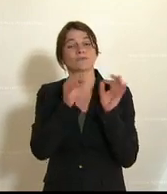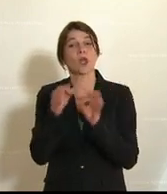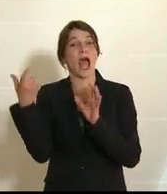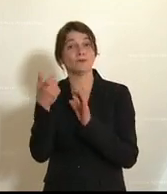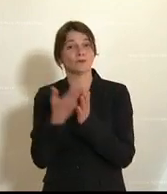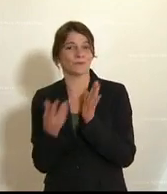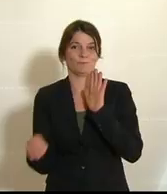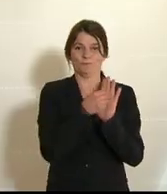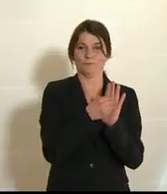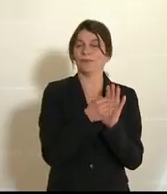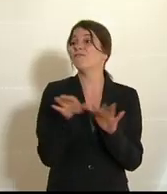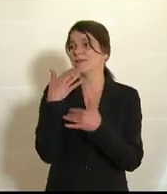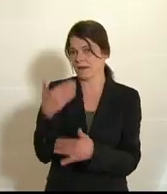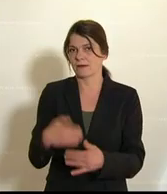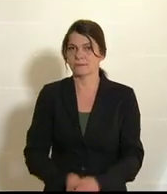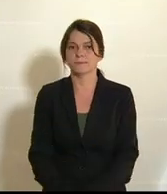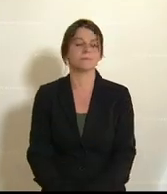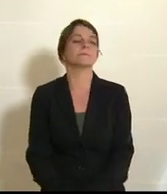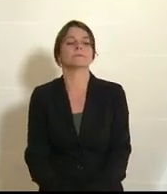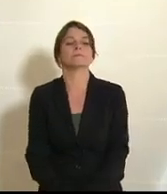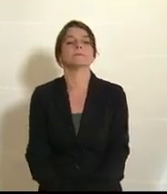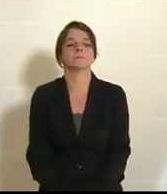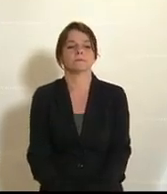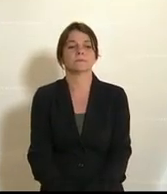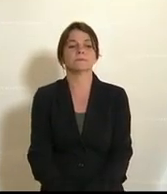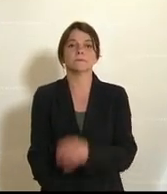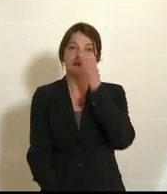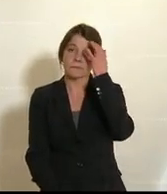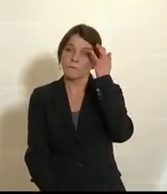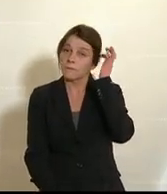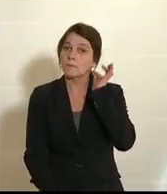Das war Axel Kassecker von der FPÖ.